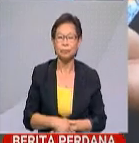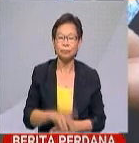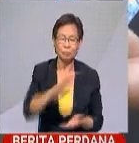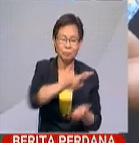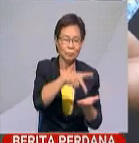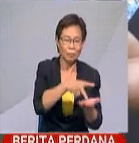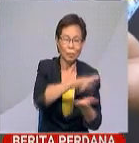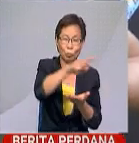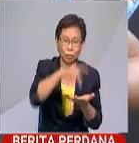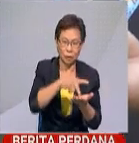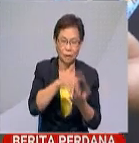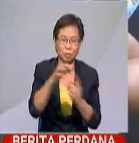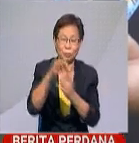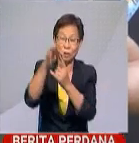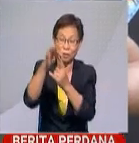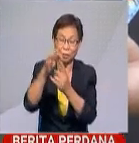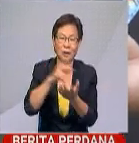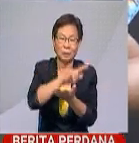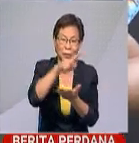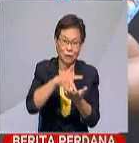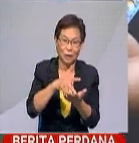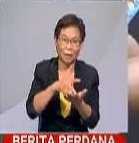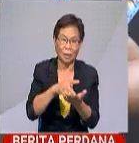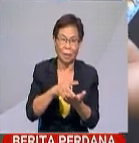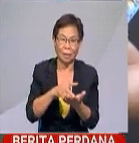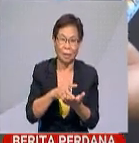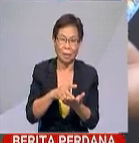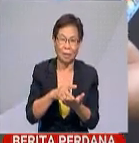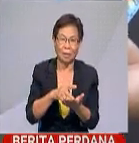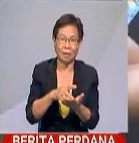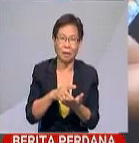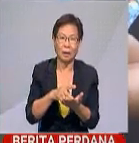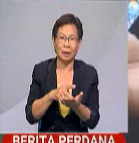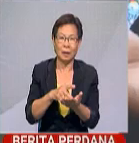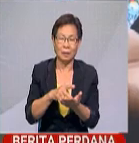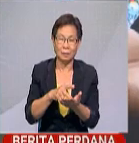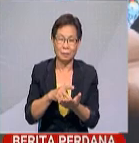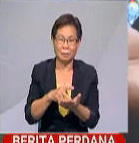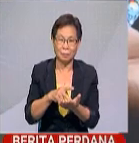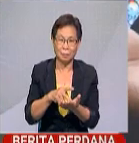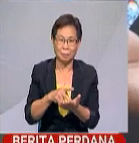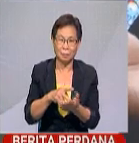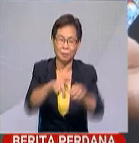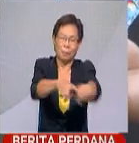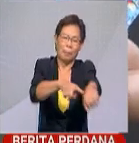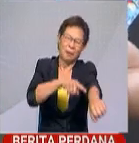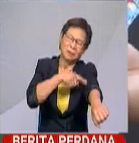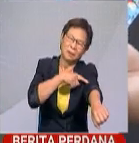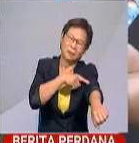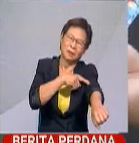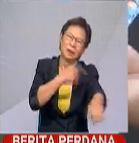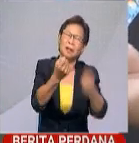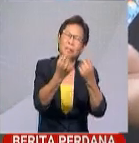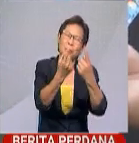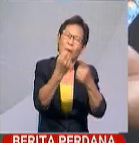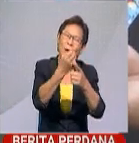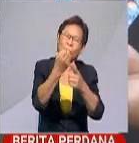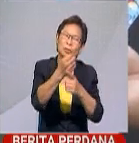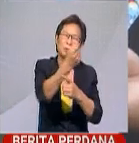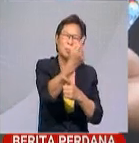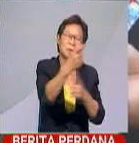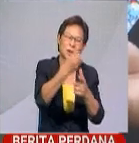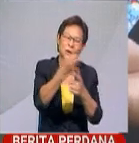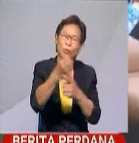Pusat ni dia ada pakej sebenarnya. Dia termasuk juga sistem pagar elektrik gajah yang kita akan bina dalam tahun ini juga. Sepanjang lebih kurang dalam 11 ke 13